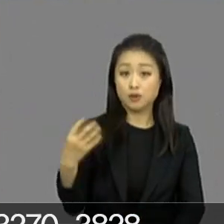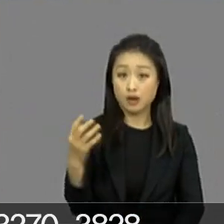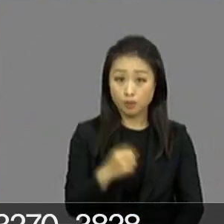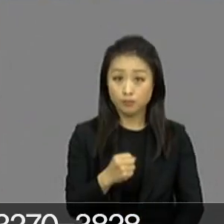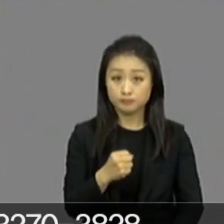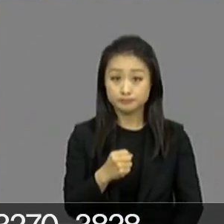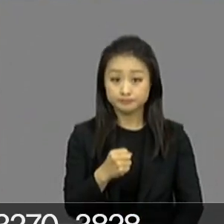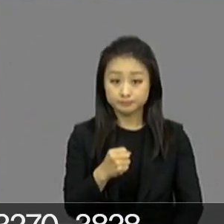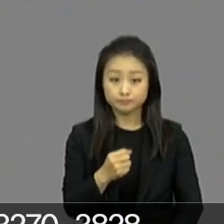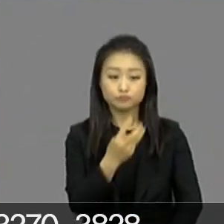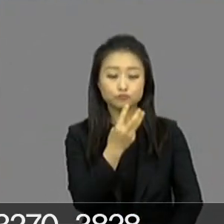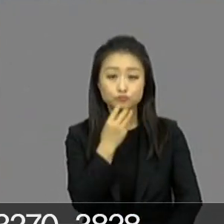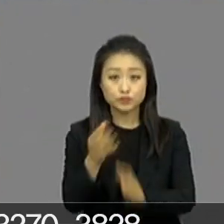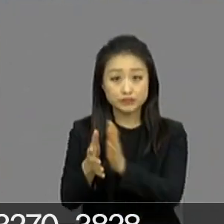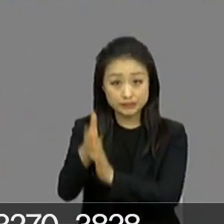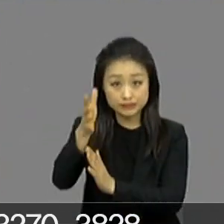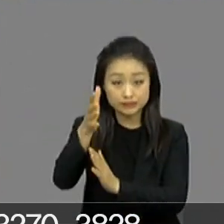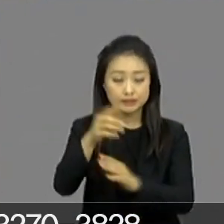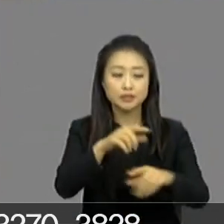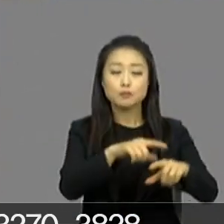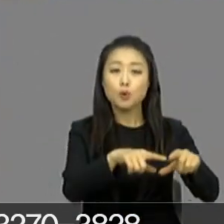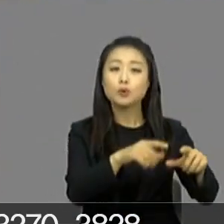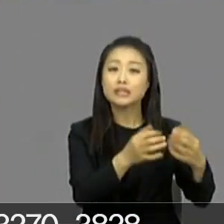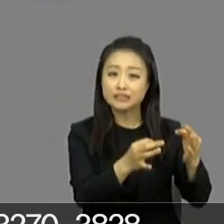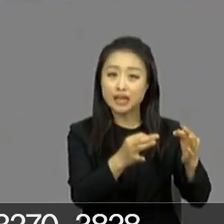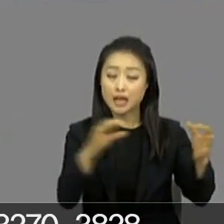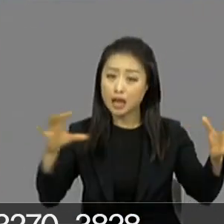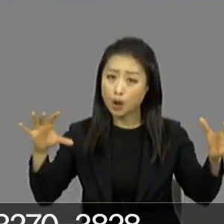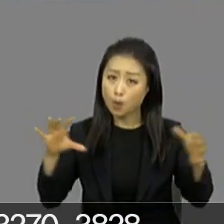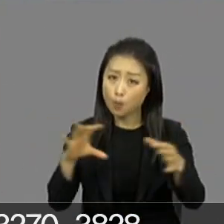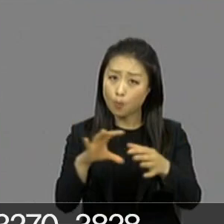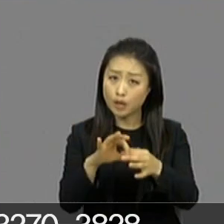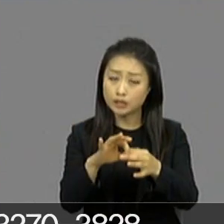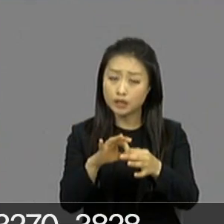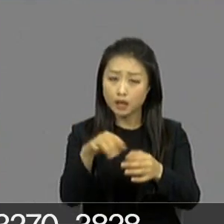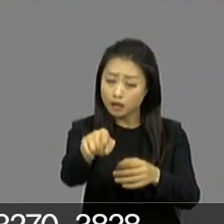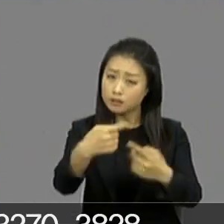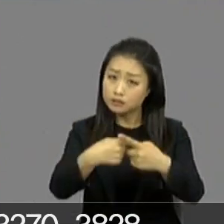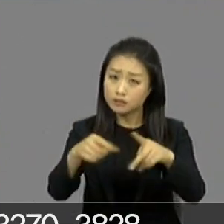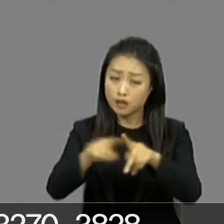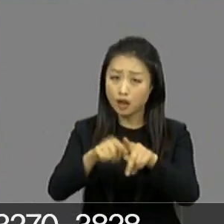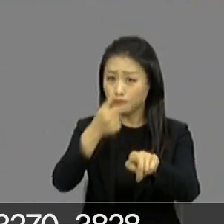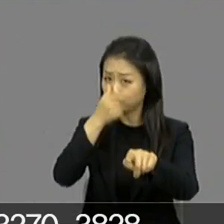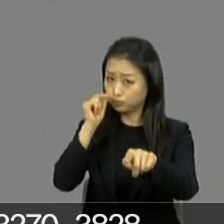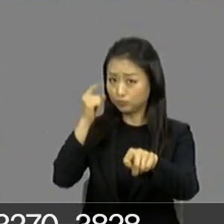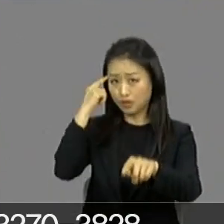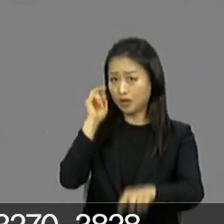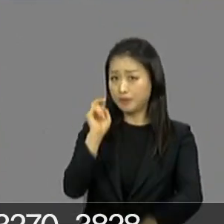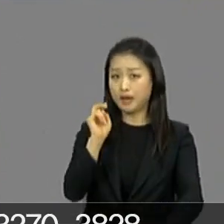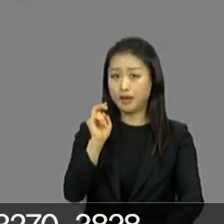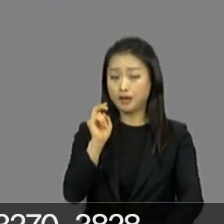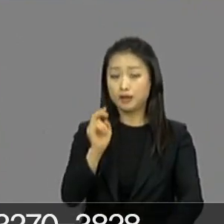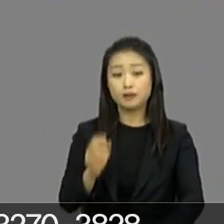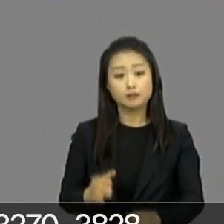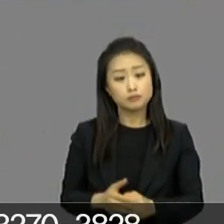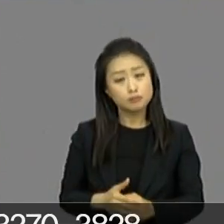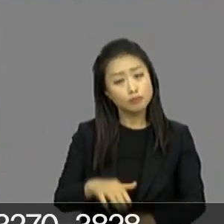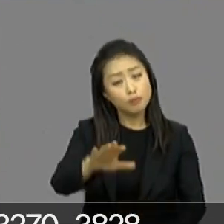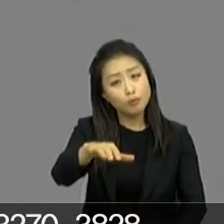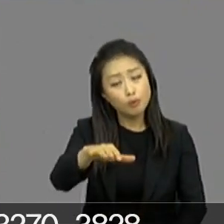관계 또 서울시 와 민간 은행의 관계를 잘 이해하지 못한 상태에서 나오고 공약이다 이렇게 생각하고 사실상